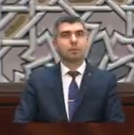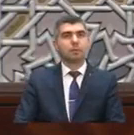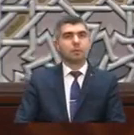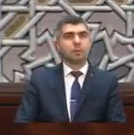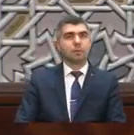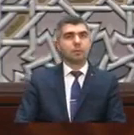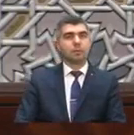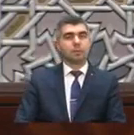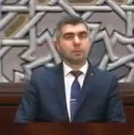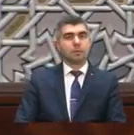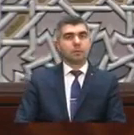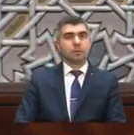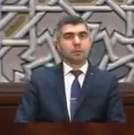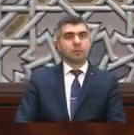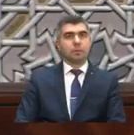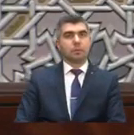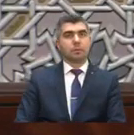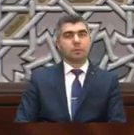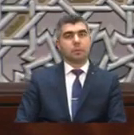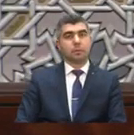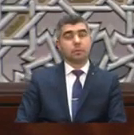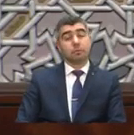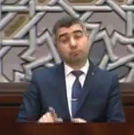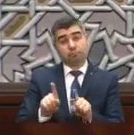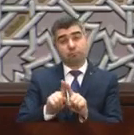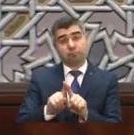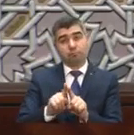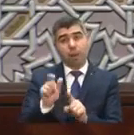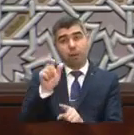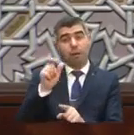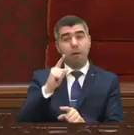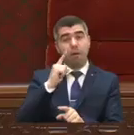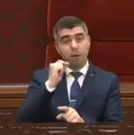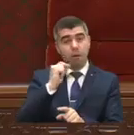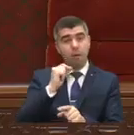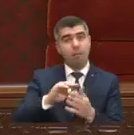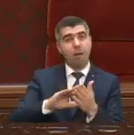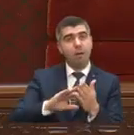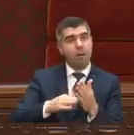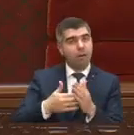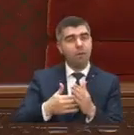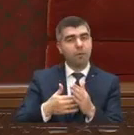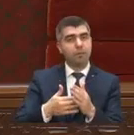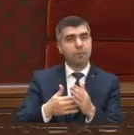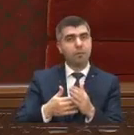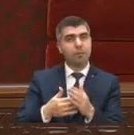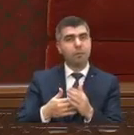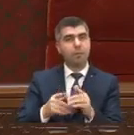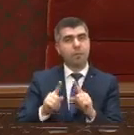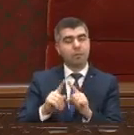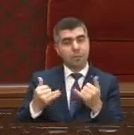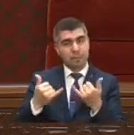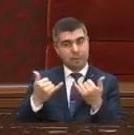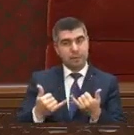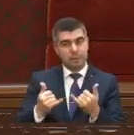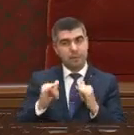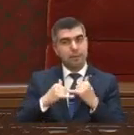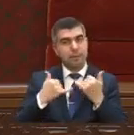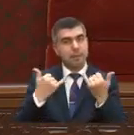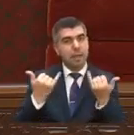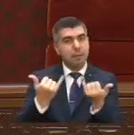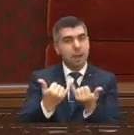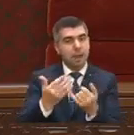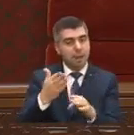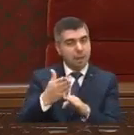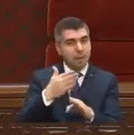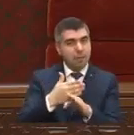والسيد النائب مشكورا، قدم ما هو جاري الآن مع المهنيين، وبالفعل أنا قلت